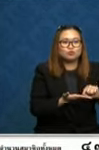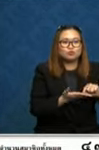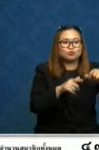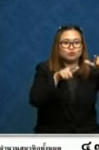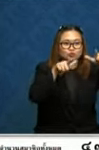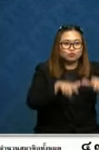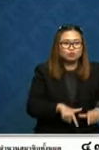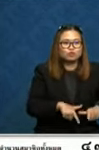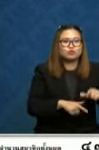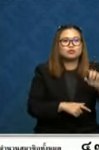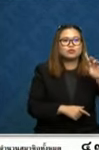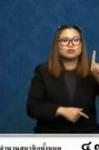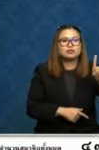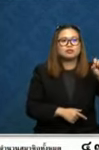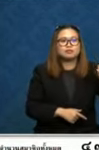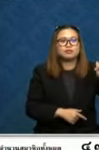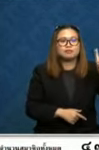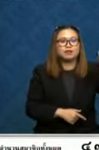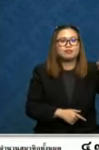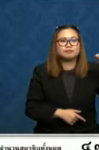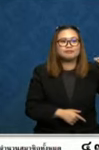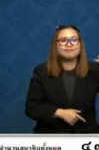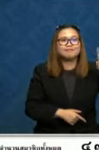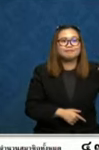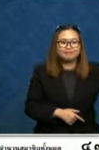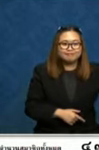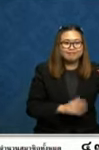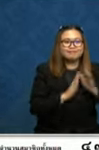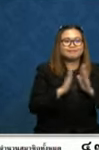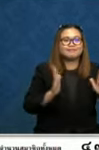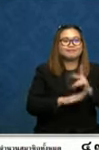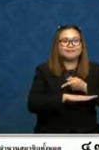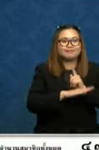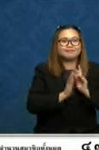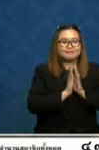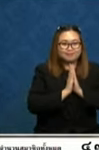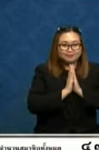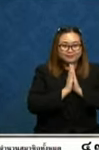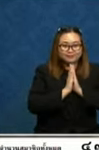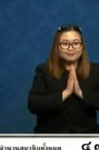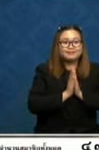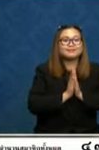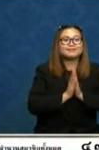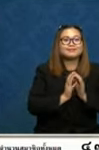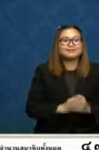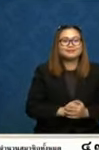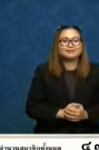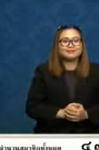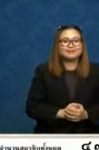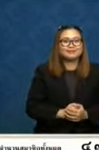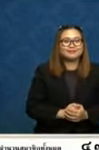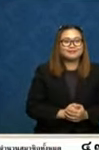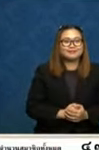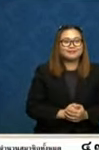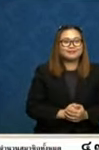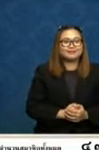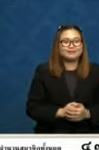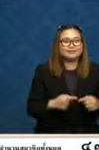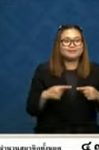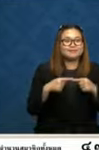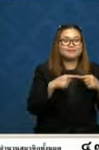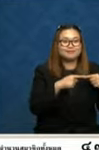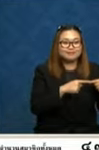180,000 ล้านบาทค่ะในส่วนของกองทัพเท่านี้ค่ะท่านประธานขอบพระคุณค่ะ ครับขอบคุณครับต่อไปท่านกรรมธิ